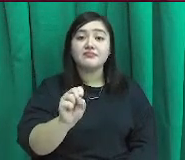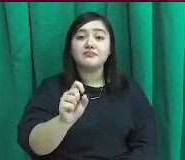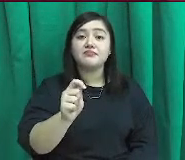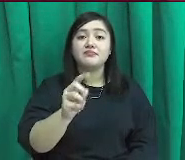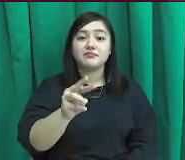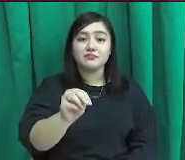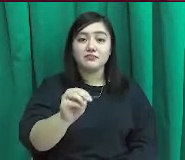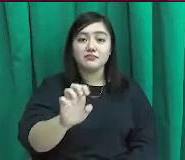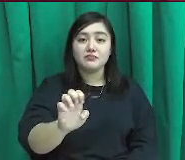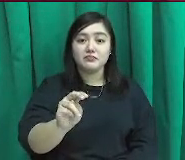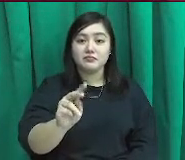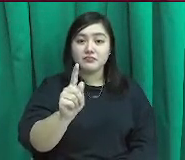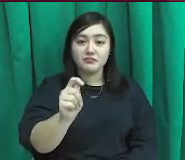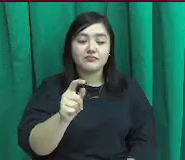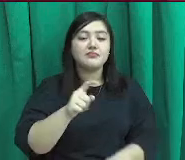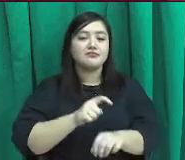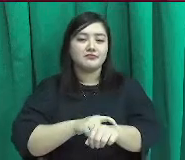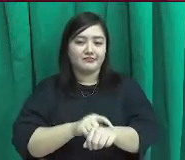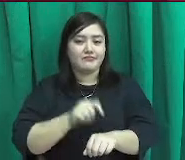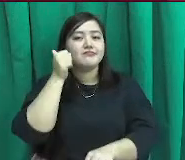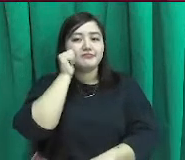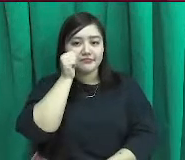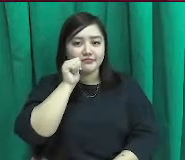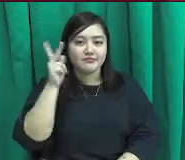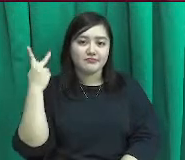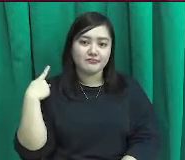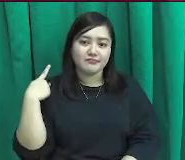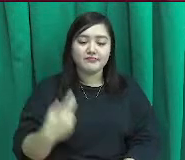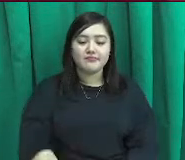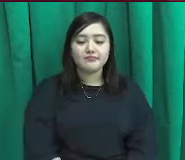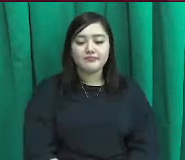po yan kasi katulad niyo, sa mga nagsasama, katulad